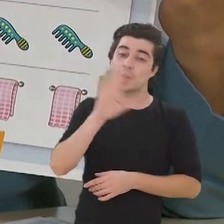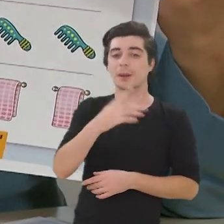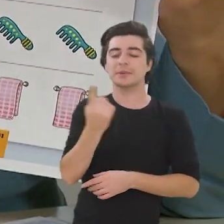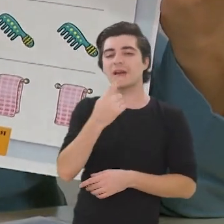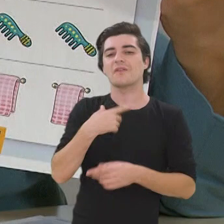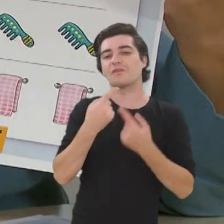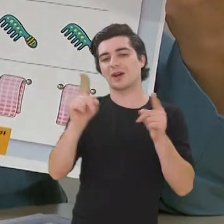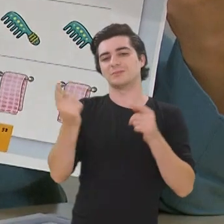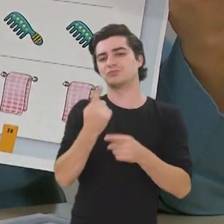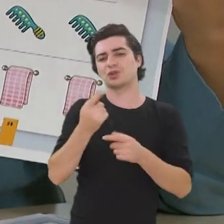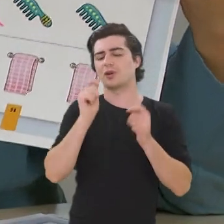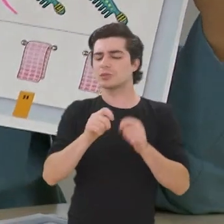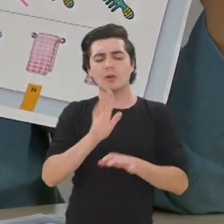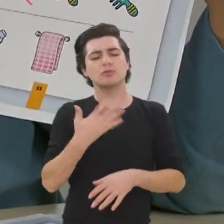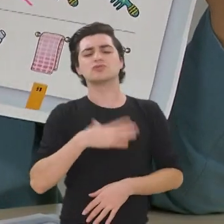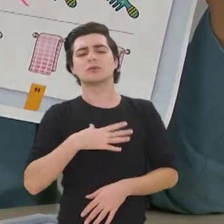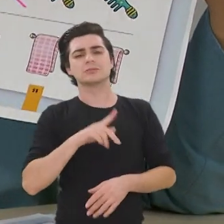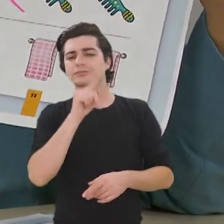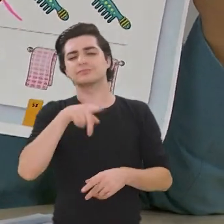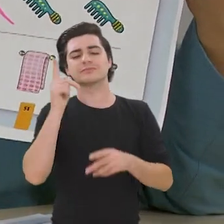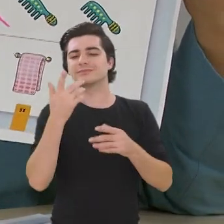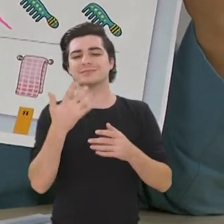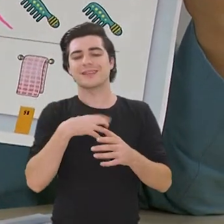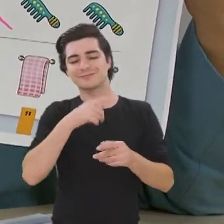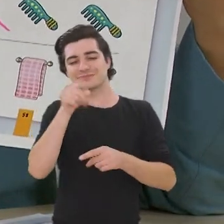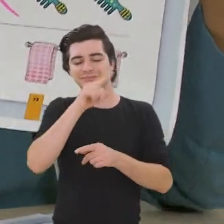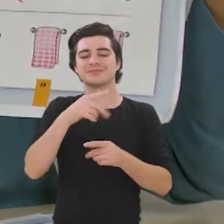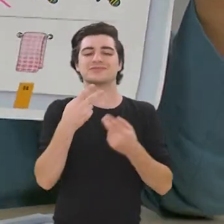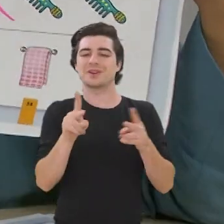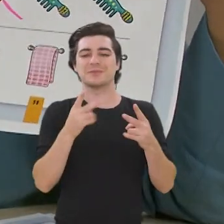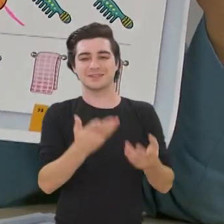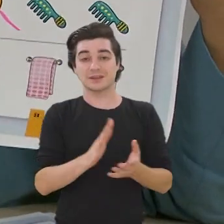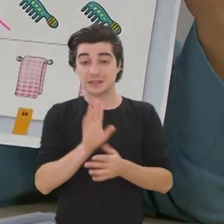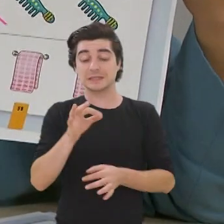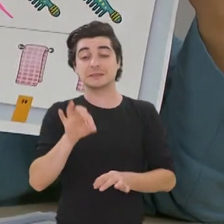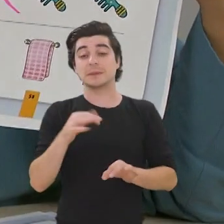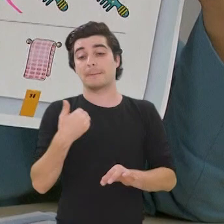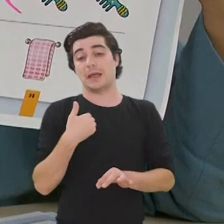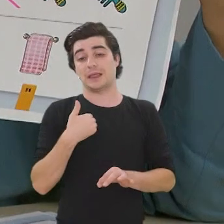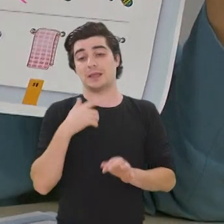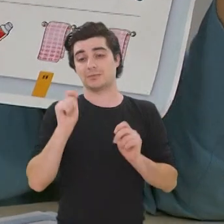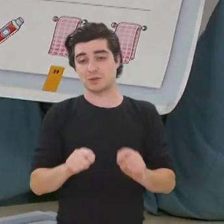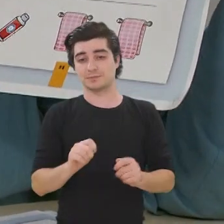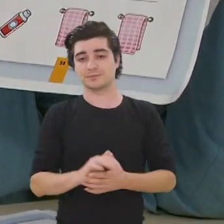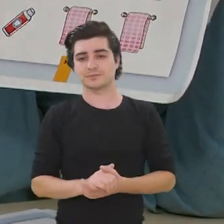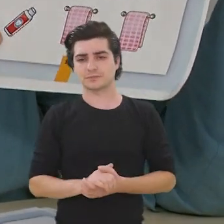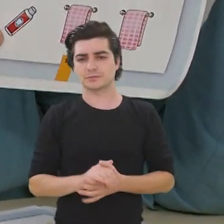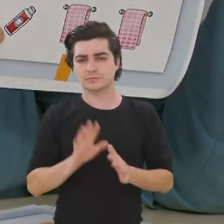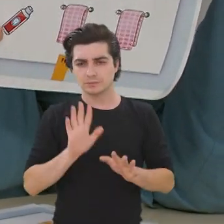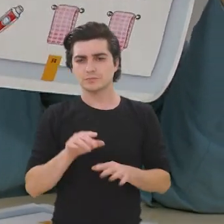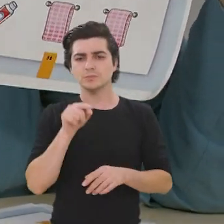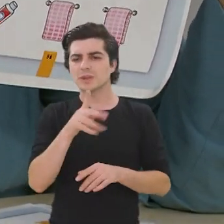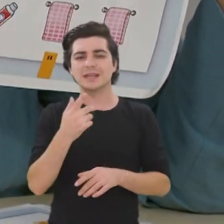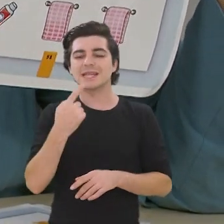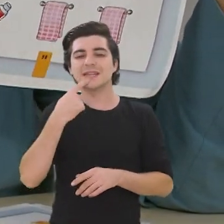farklı işaret koyacağım. Tamam, istediğini koyabilirsin. Şimdi sıra bende. Evet, dinlemeye ve izlemeye devam edin. Burada